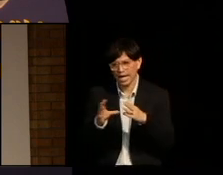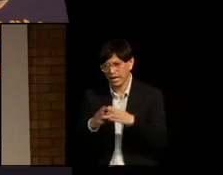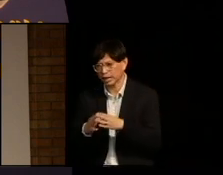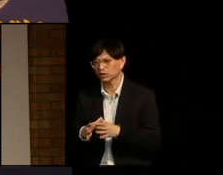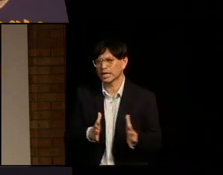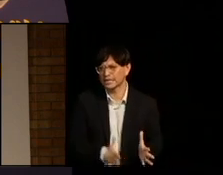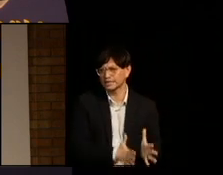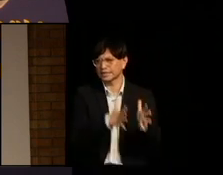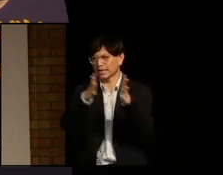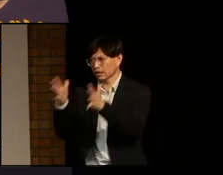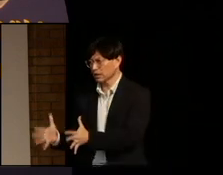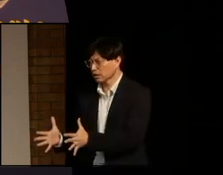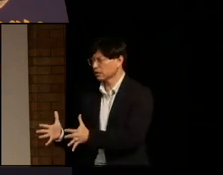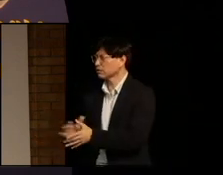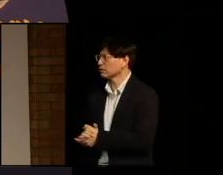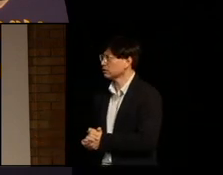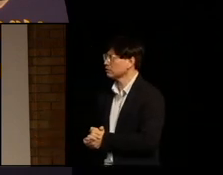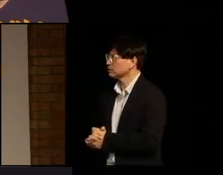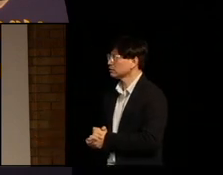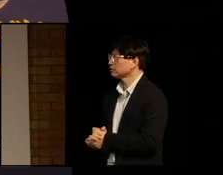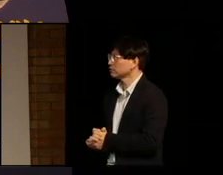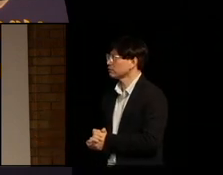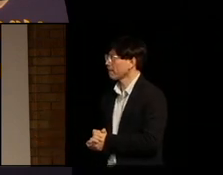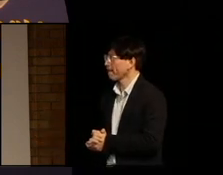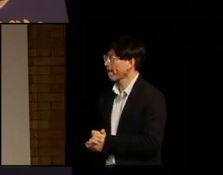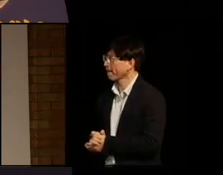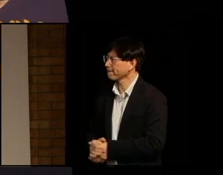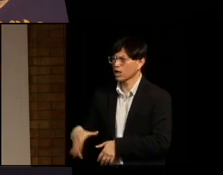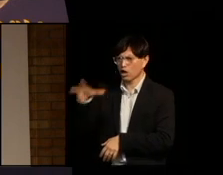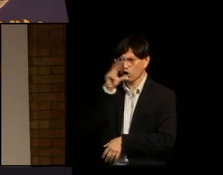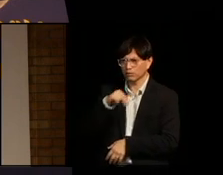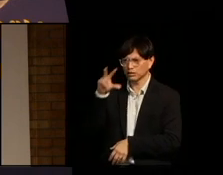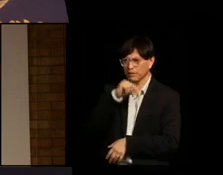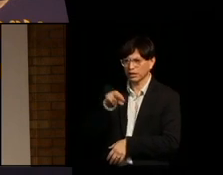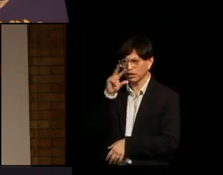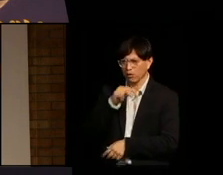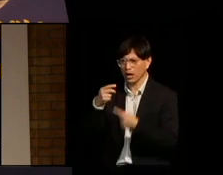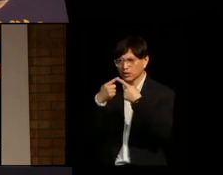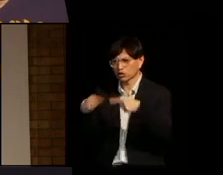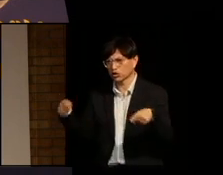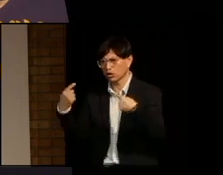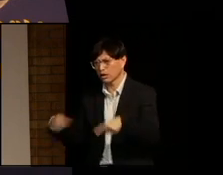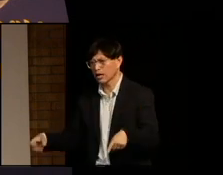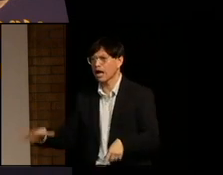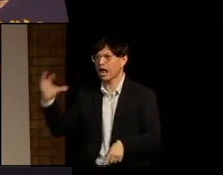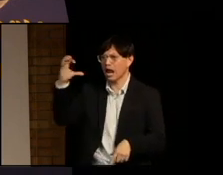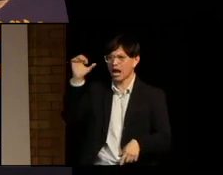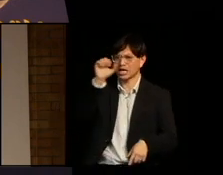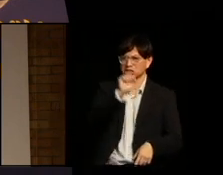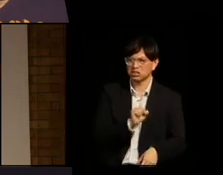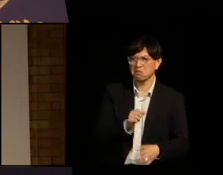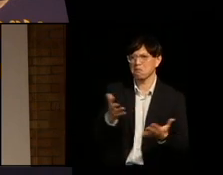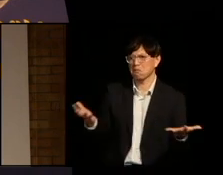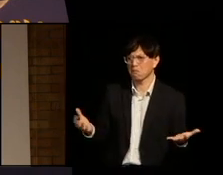accolto le diverse modalità di comunicazione Quindi come si parlava di un linguaggio diverso che è la CIA ma può essere un